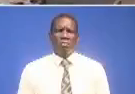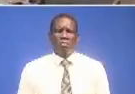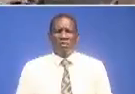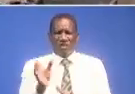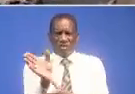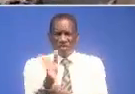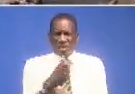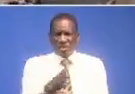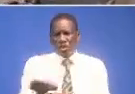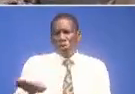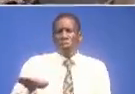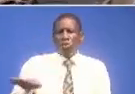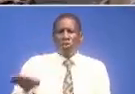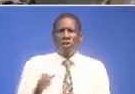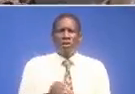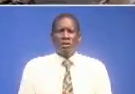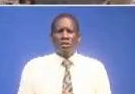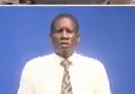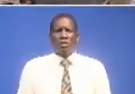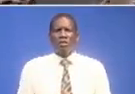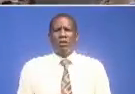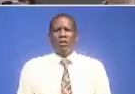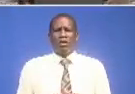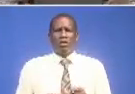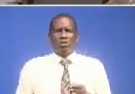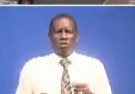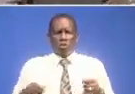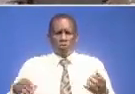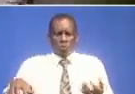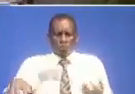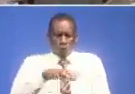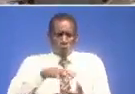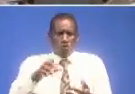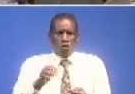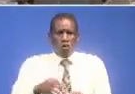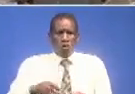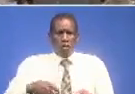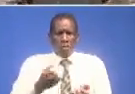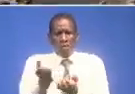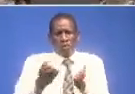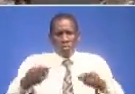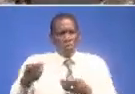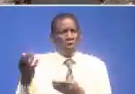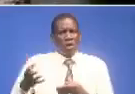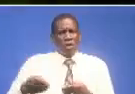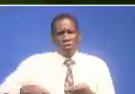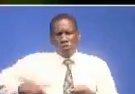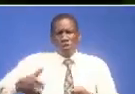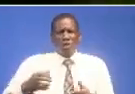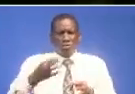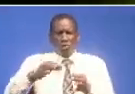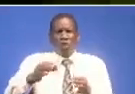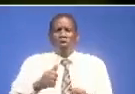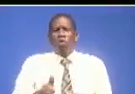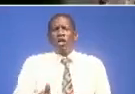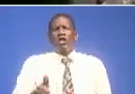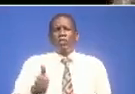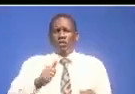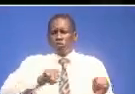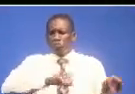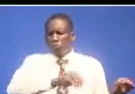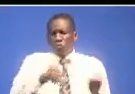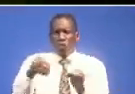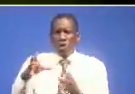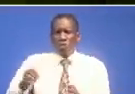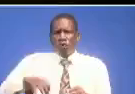Alhamisi asubuhi ilikuwa mguni ponye kwa wauzaji mboga hawa waliokuwa medinda kutoka kwenye soko la